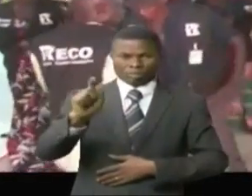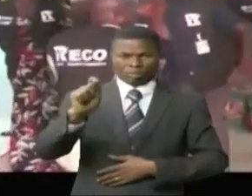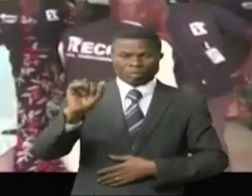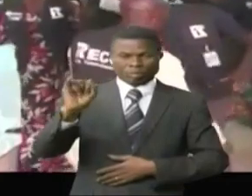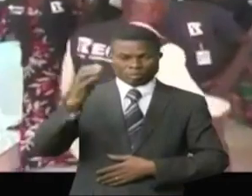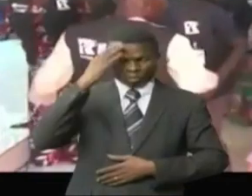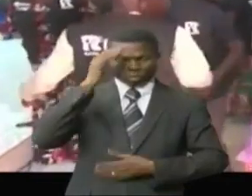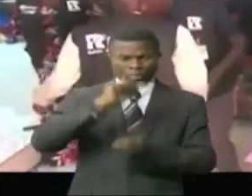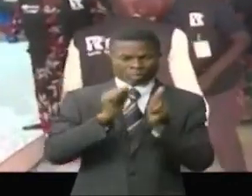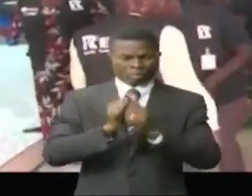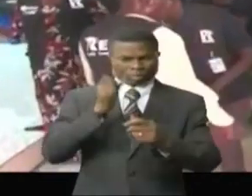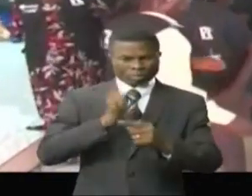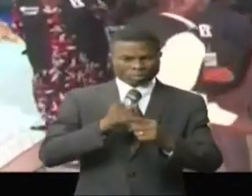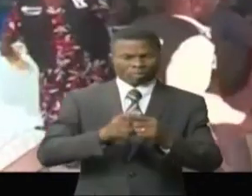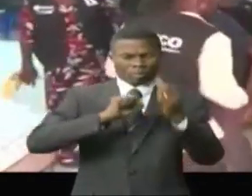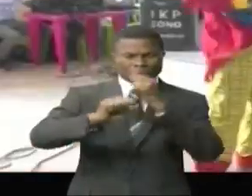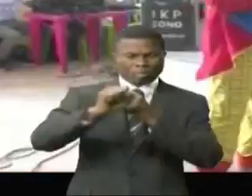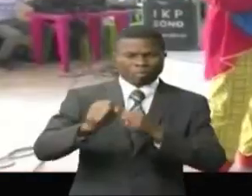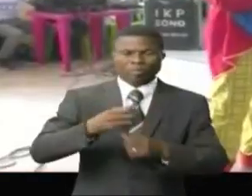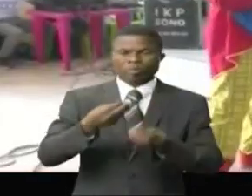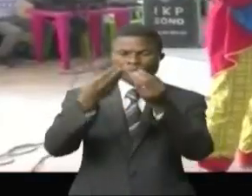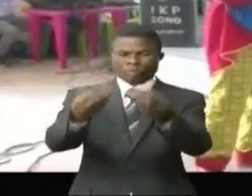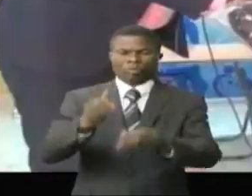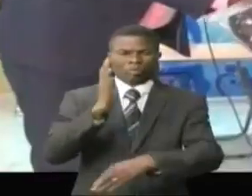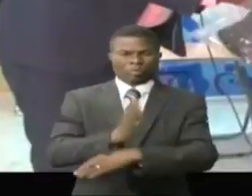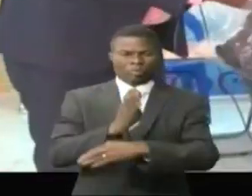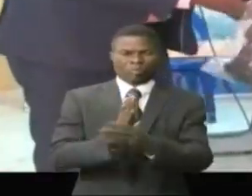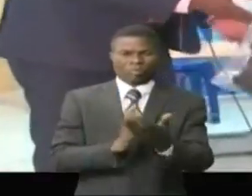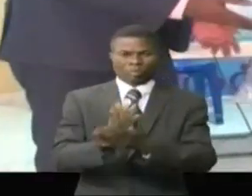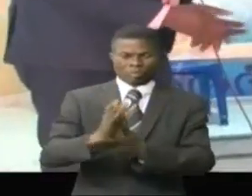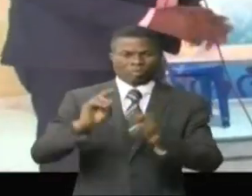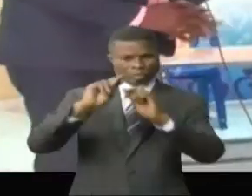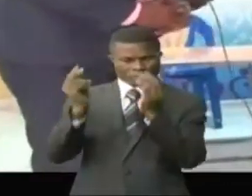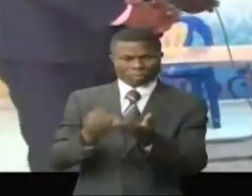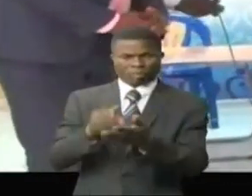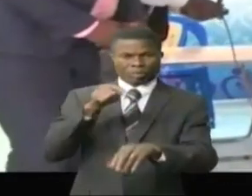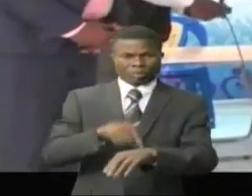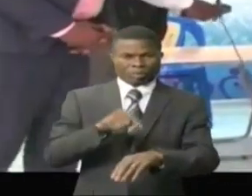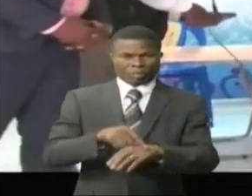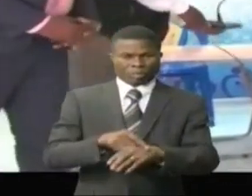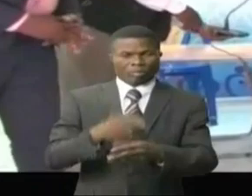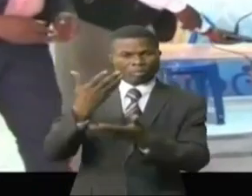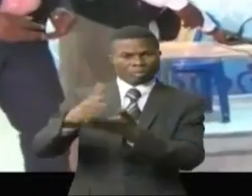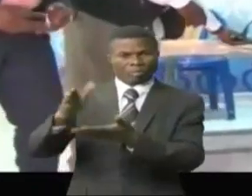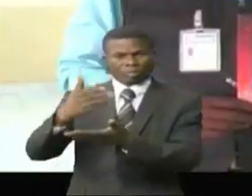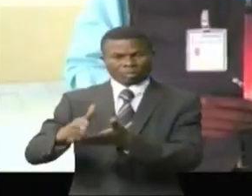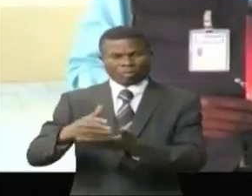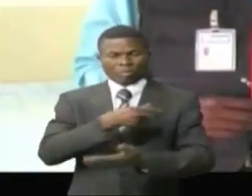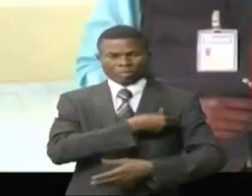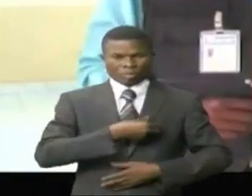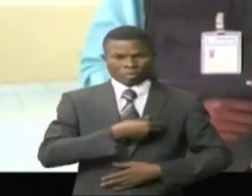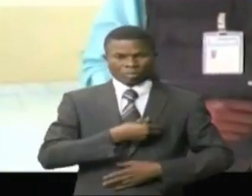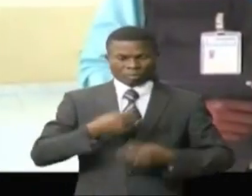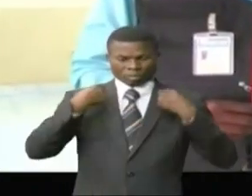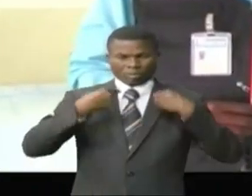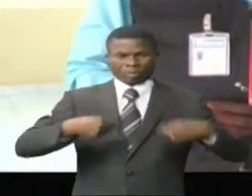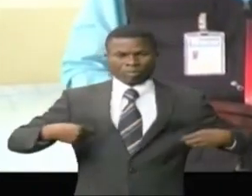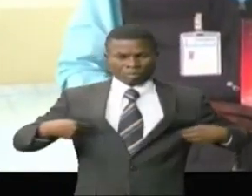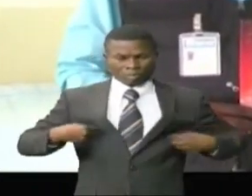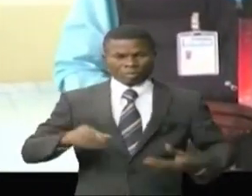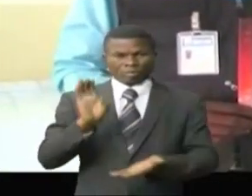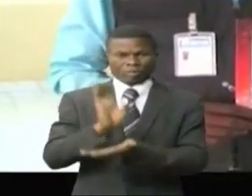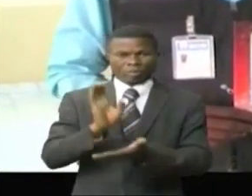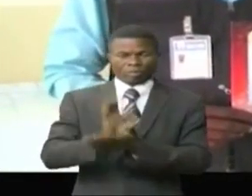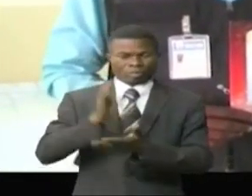de sensibilisation, a prodigué des sages conseils au RECO. Puis est venu le moment des distributions des badges et des gilets. Les